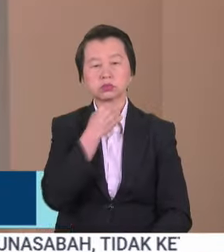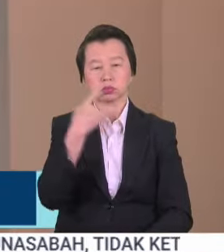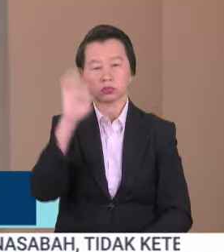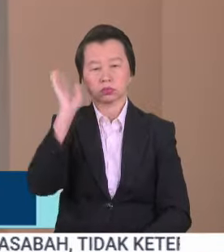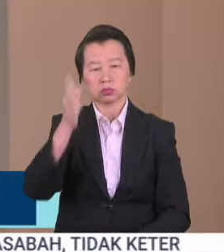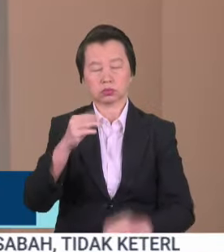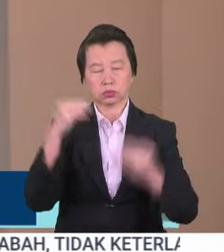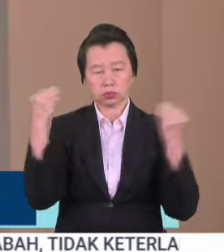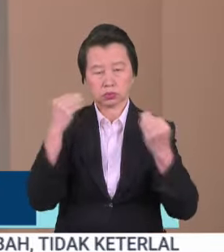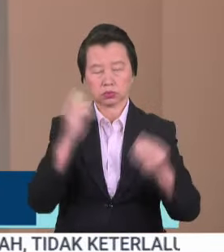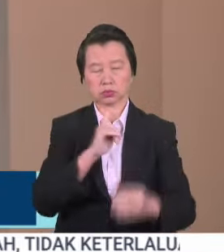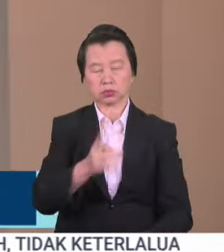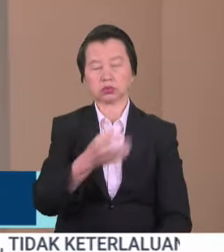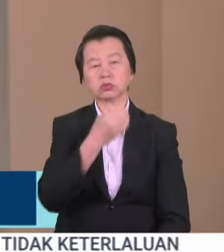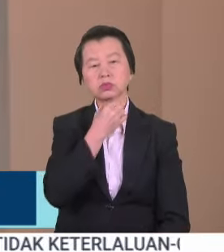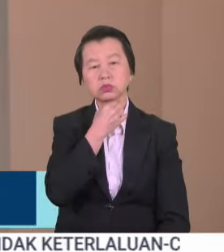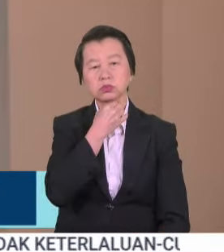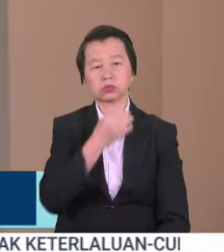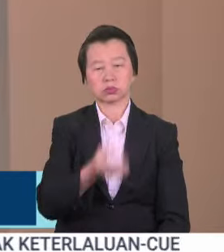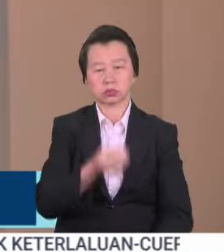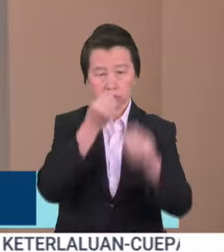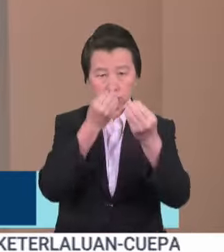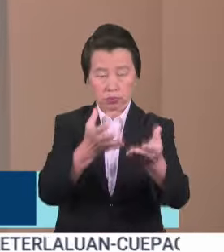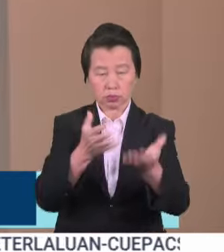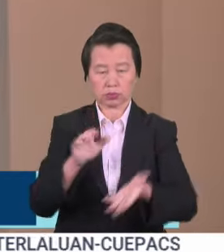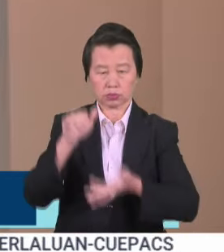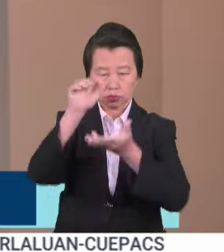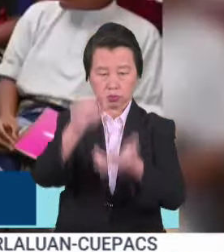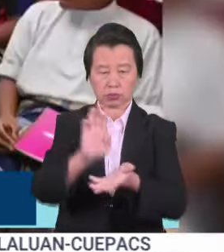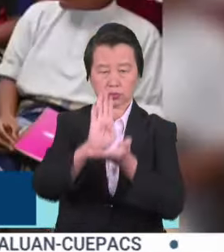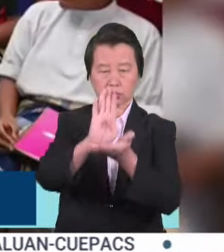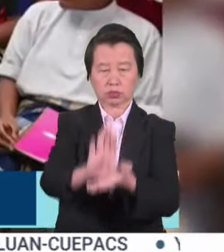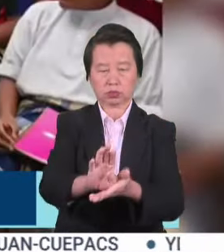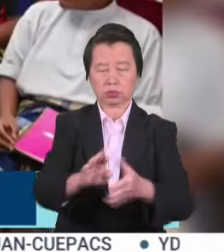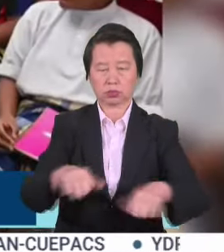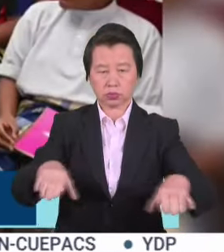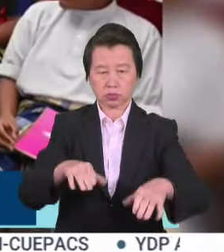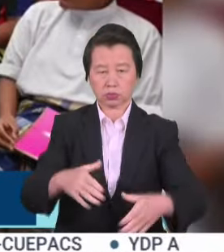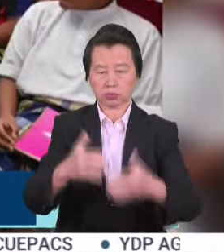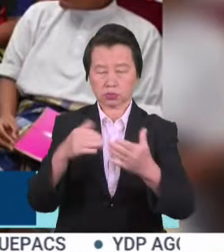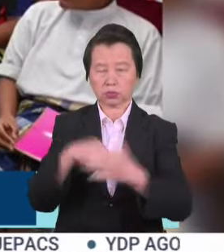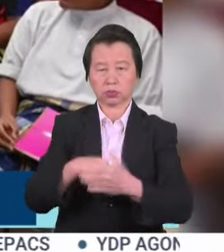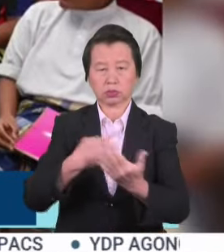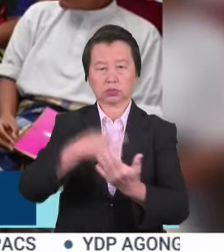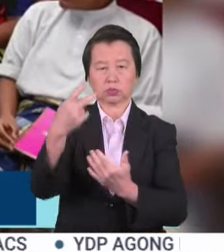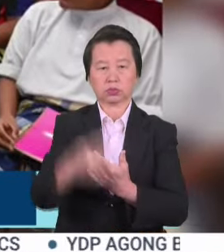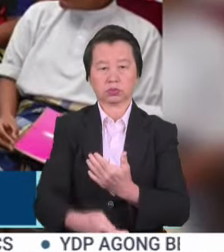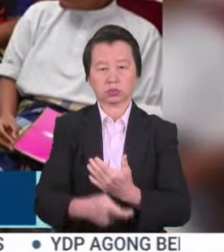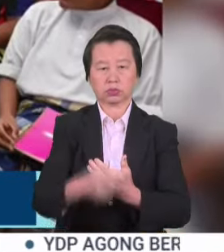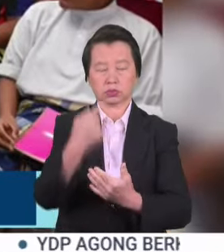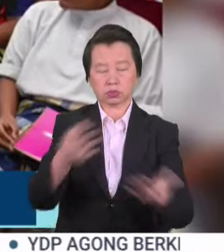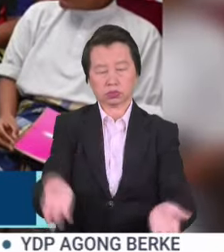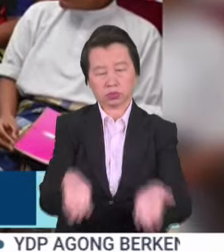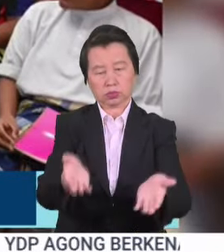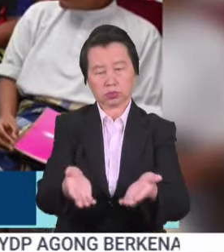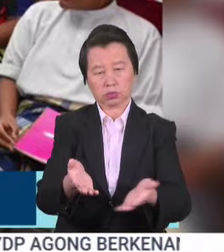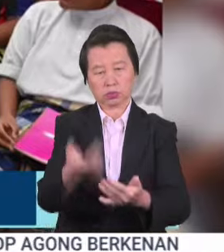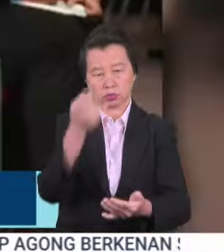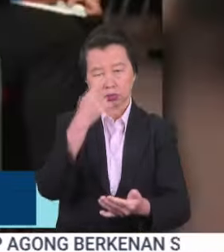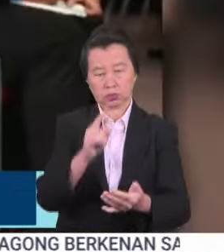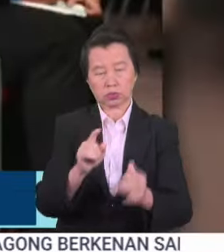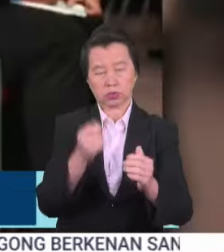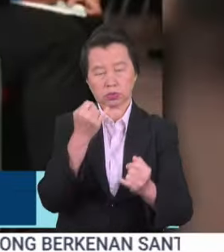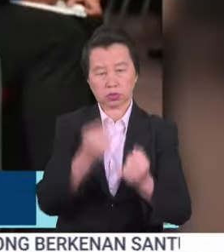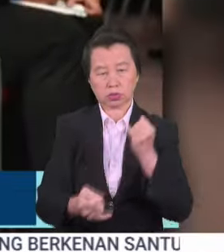Agama Islam dan Adat Melayu Perak MAIP memaklumkan penyampaian biasiswa disempurnakan dalam program seminar motivasi pecutan